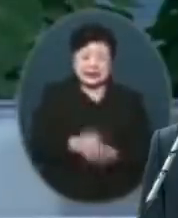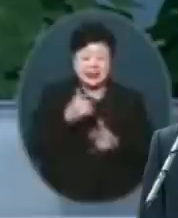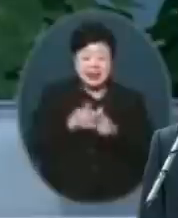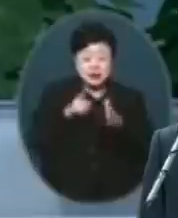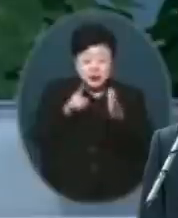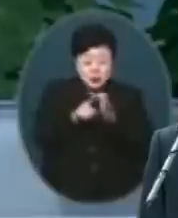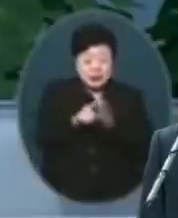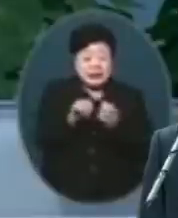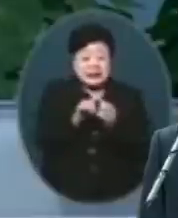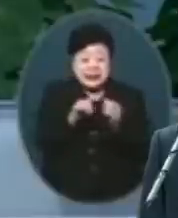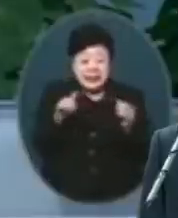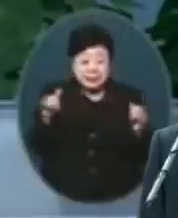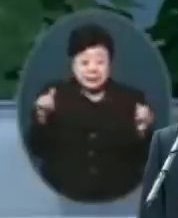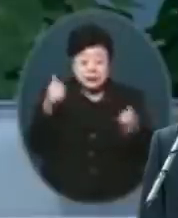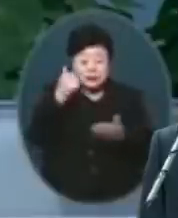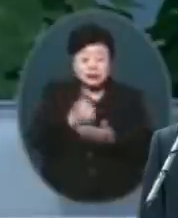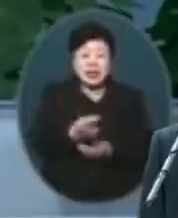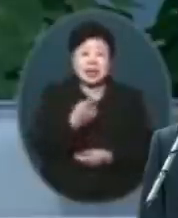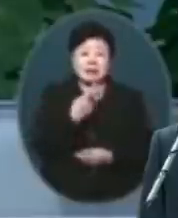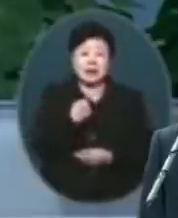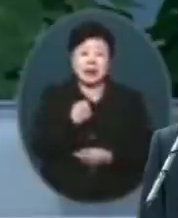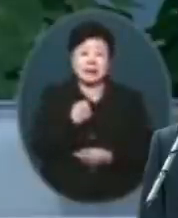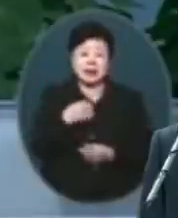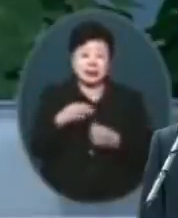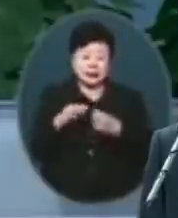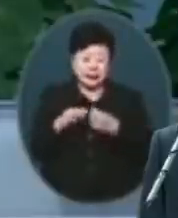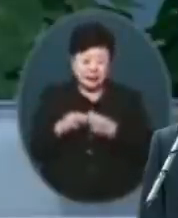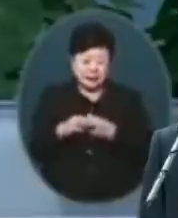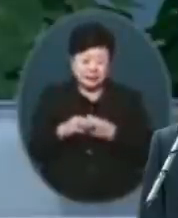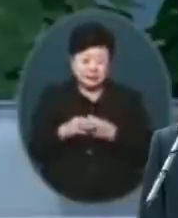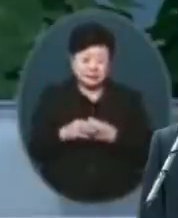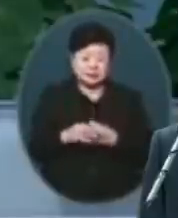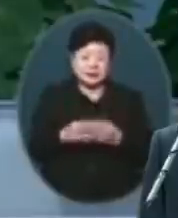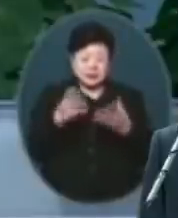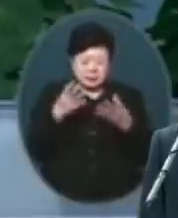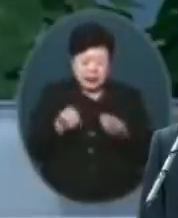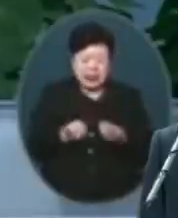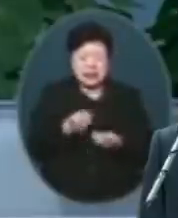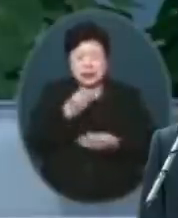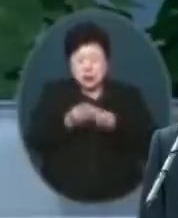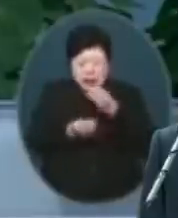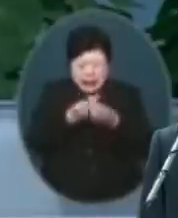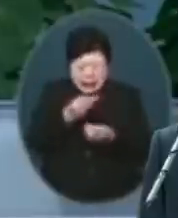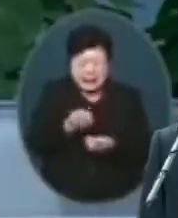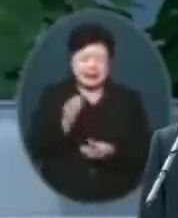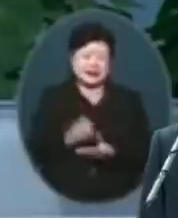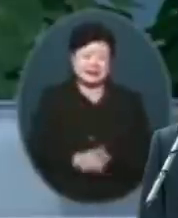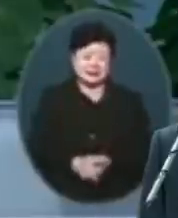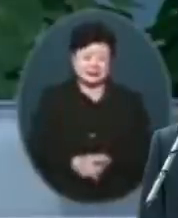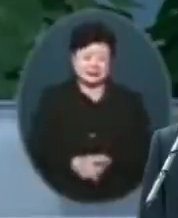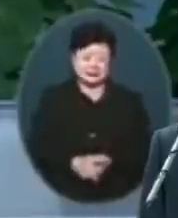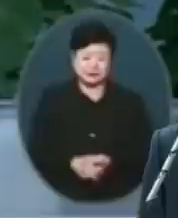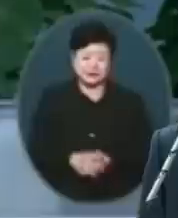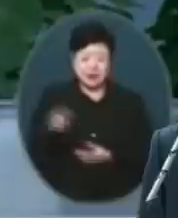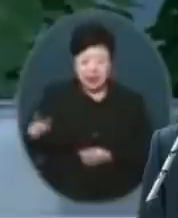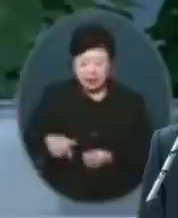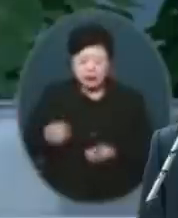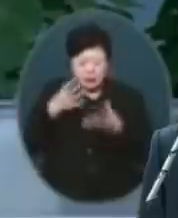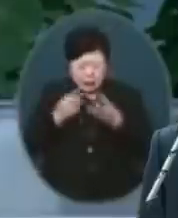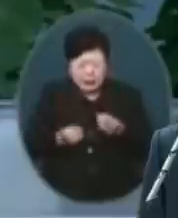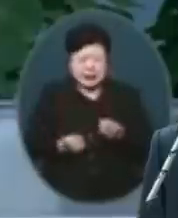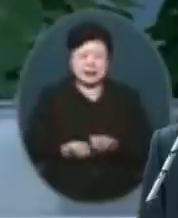예수를 믿는 사람은 죄를 지으면 여러 번 회개를 해야 되는 것입니다. 하루에도